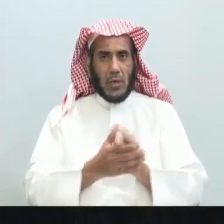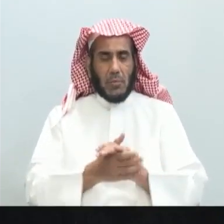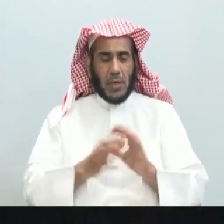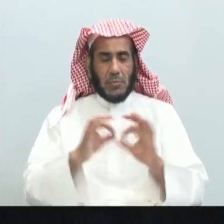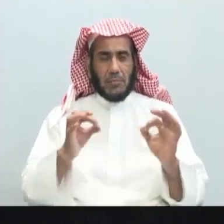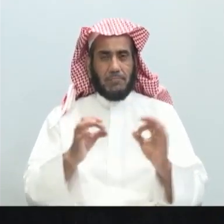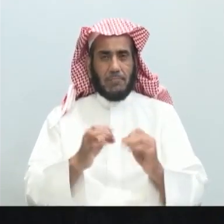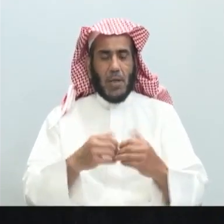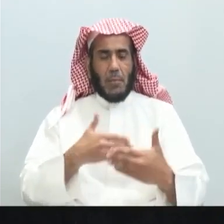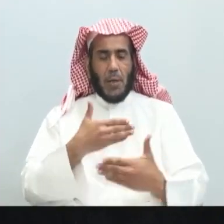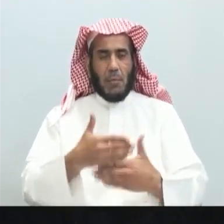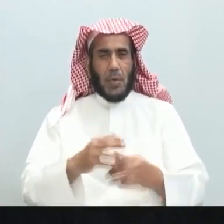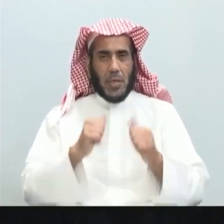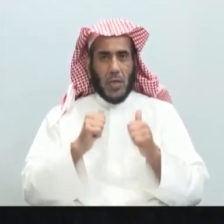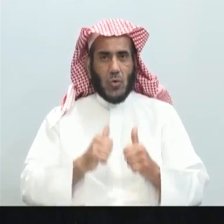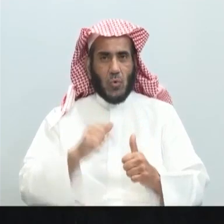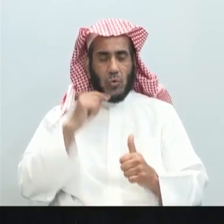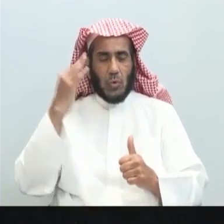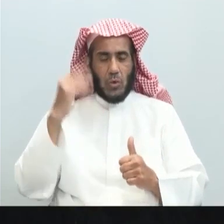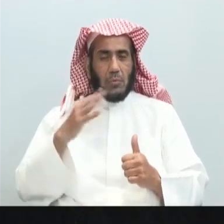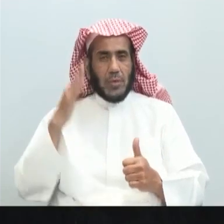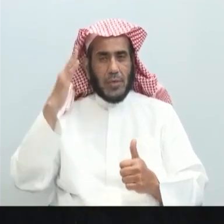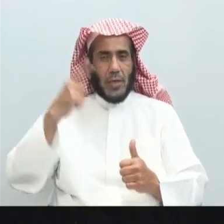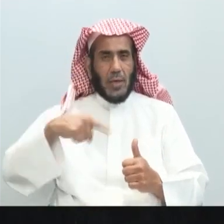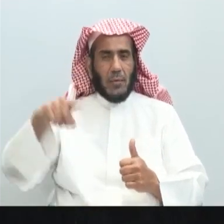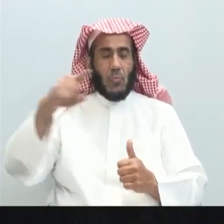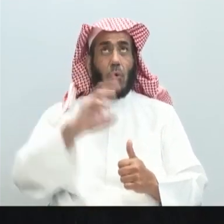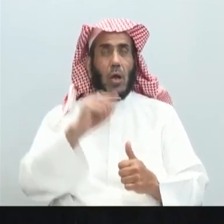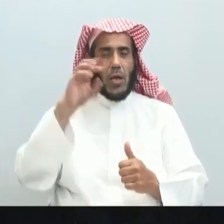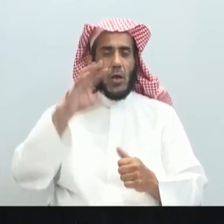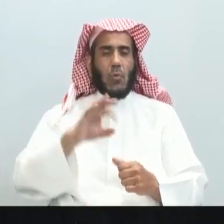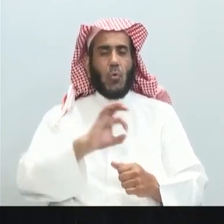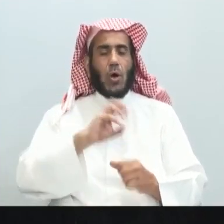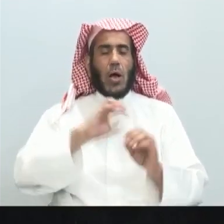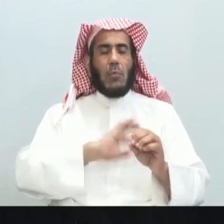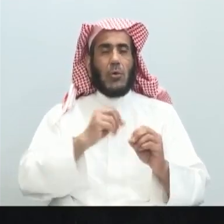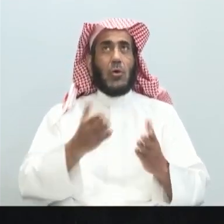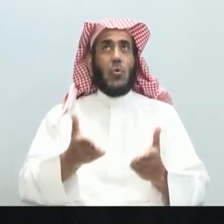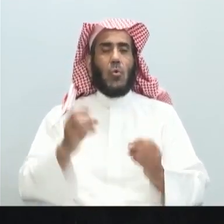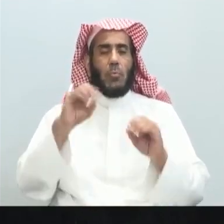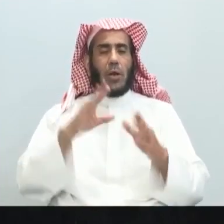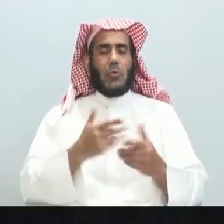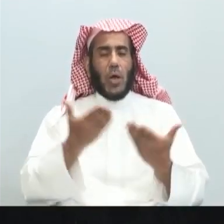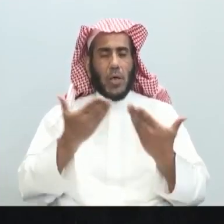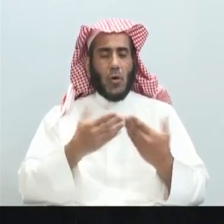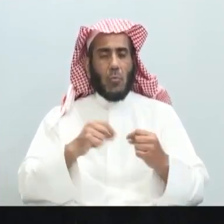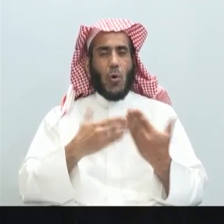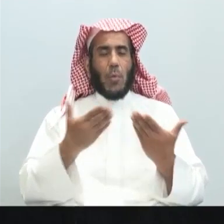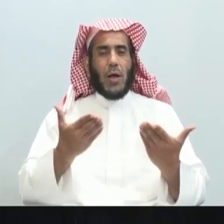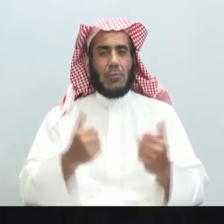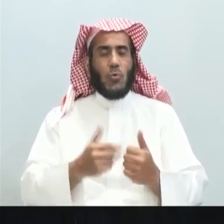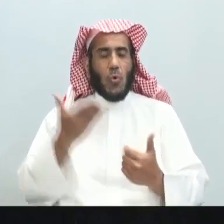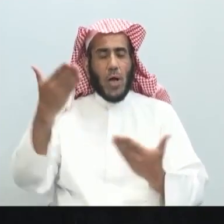اجمعين اما بعد ايها الطلاب والطالبات سلام الله عليكم ورحمته وبركاته وحياكم الله تعالى وبياكم